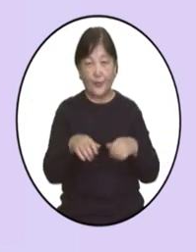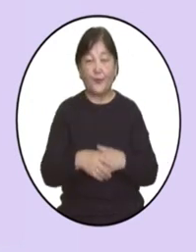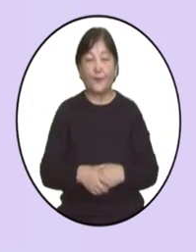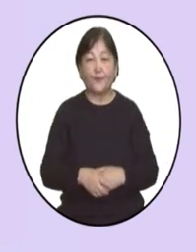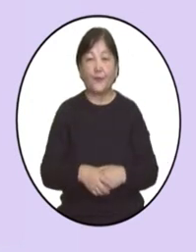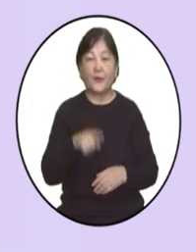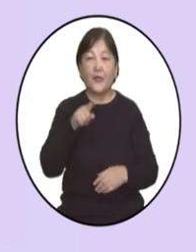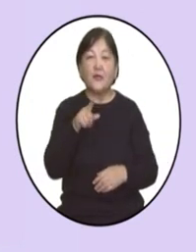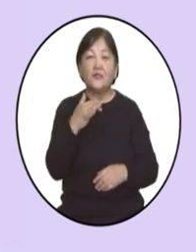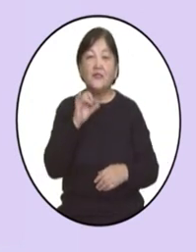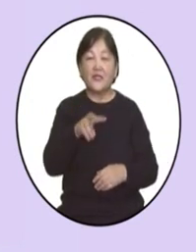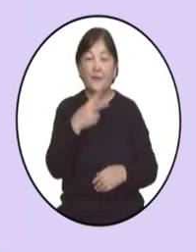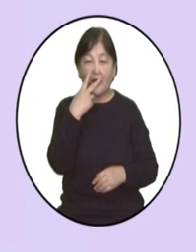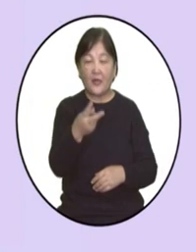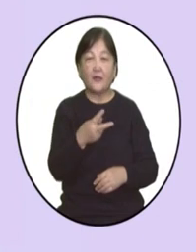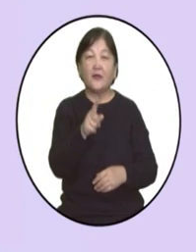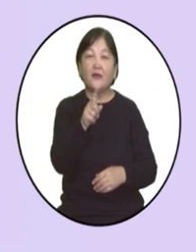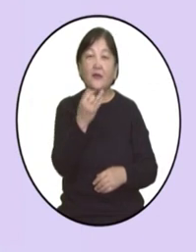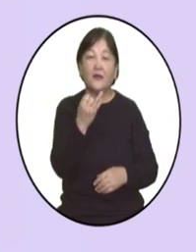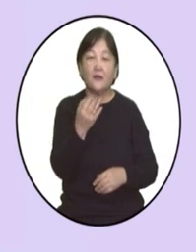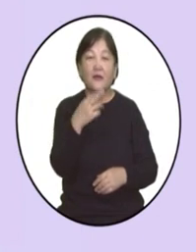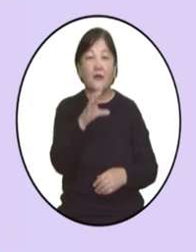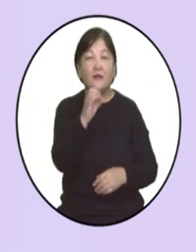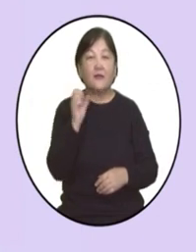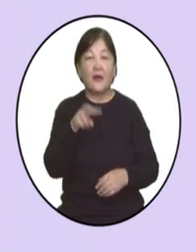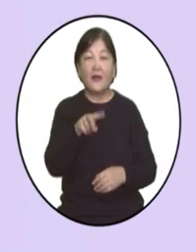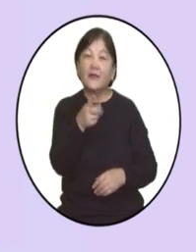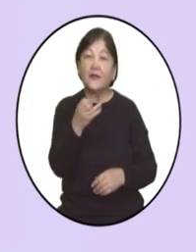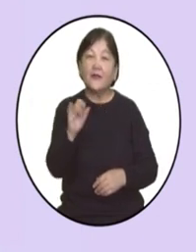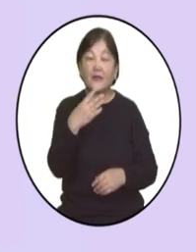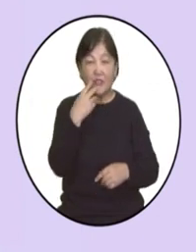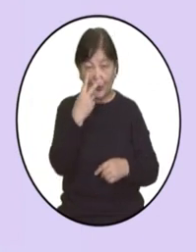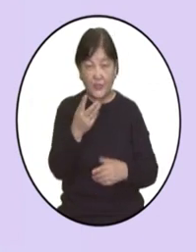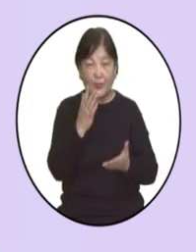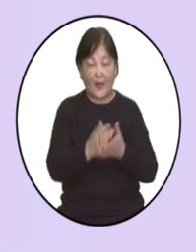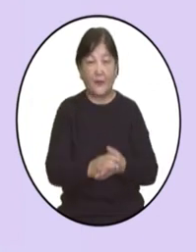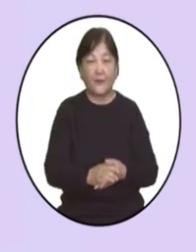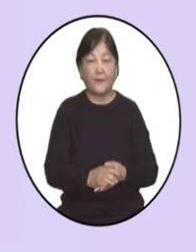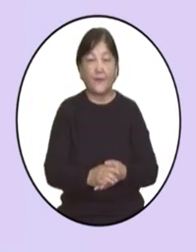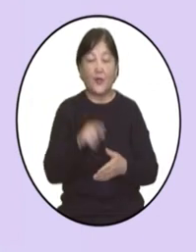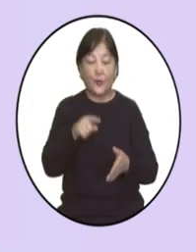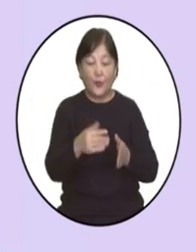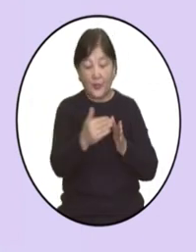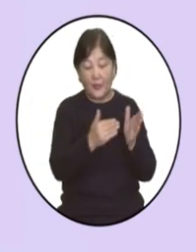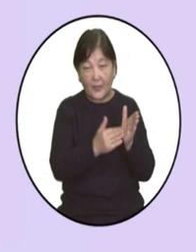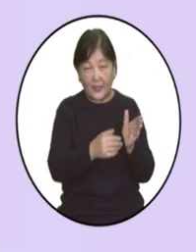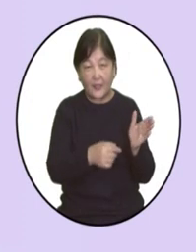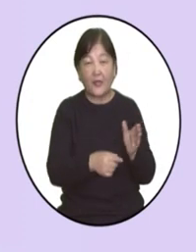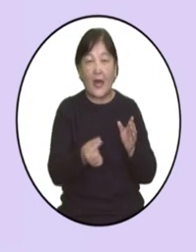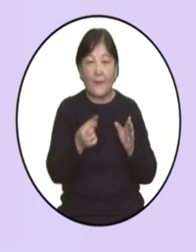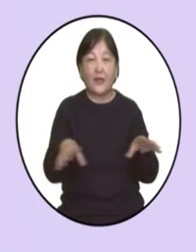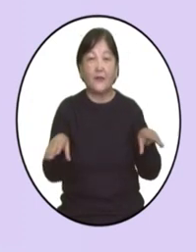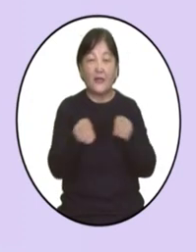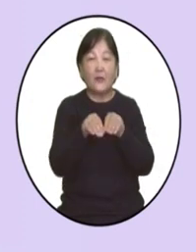За, ийм системд байгаа хий идеал хий гэж үзнэ. За, хийн гол хуйлуудыг ийм загвар ашиглан хэлбэрхэн тайлбарлаж болдог байна нэ.